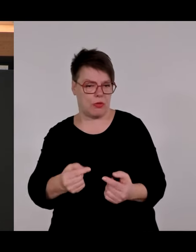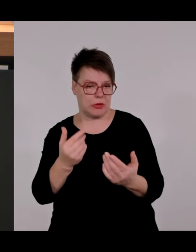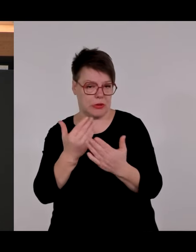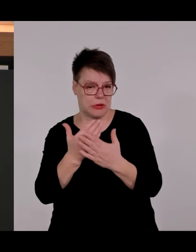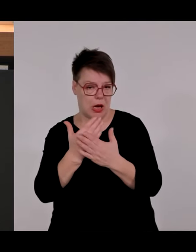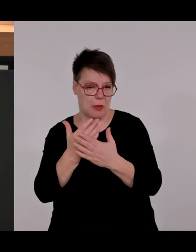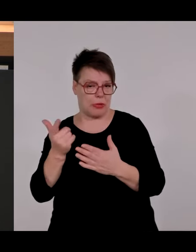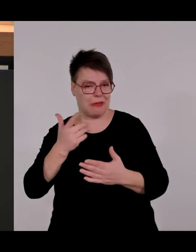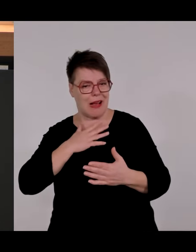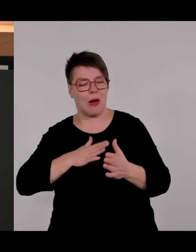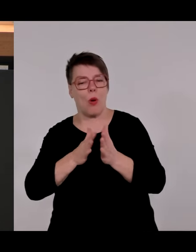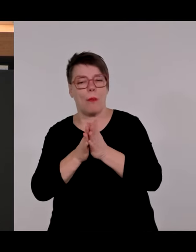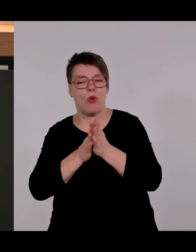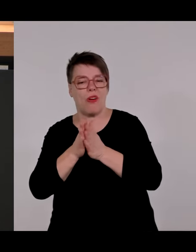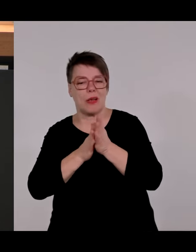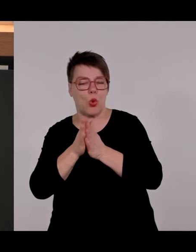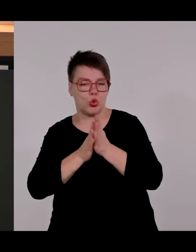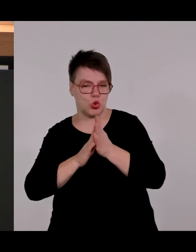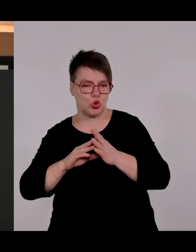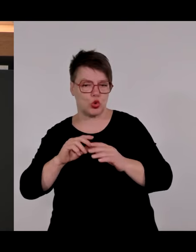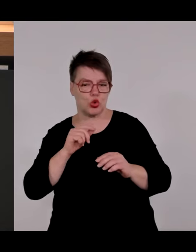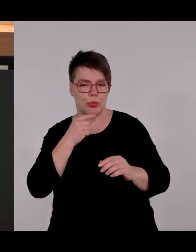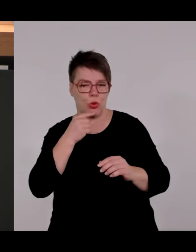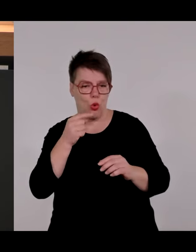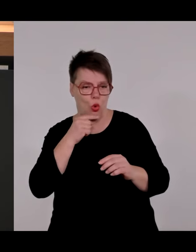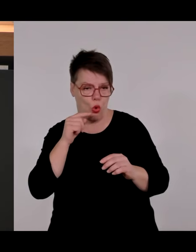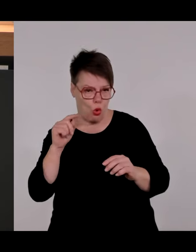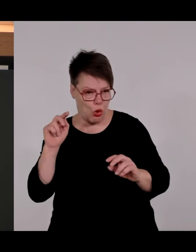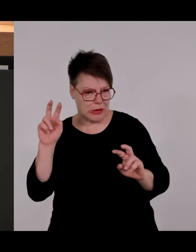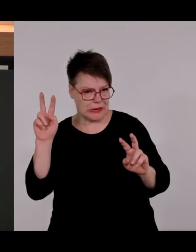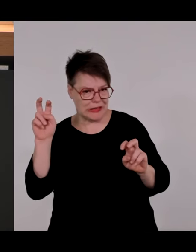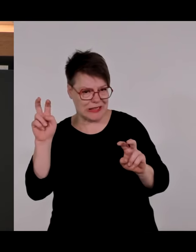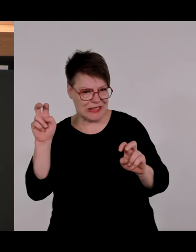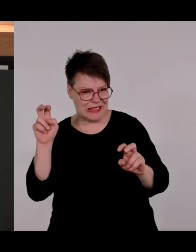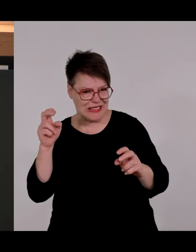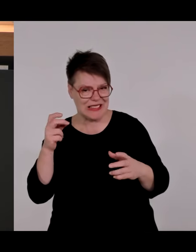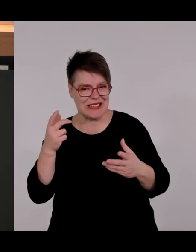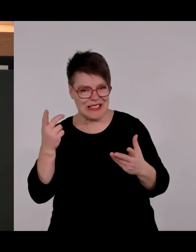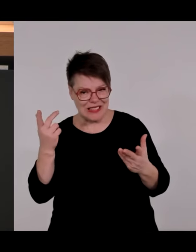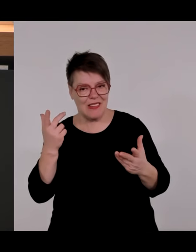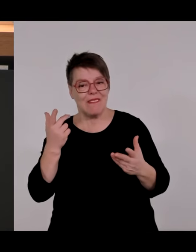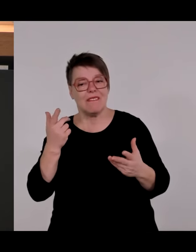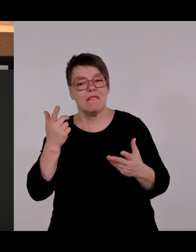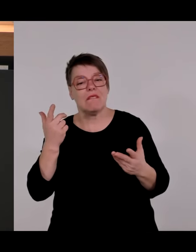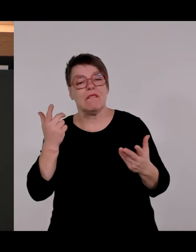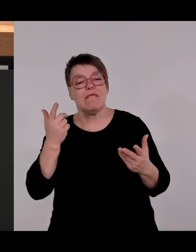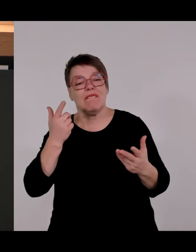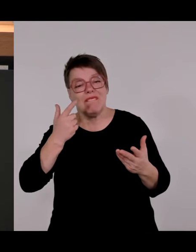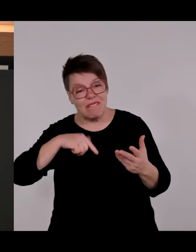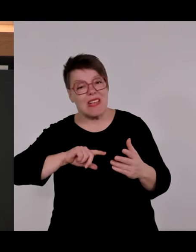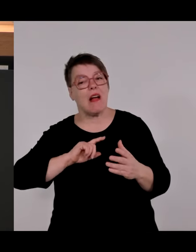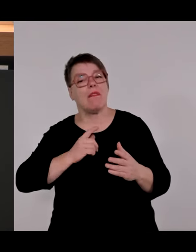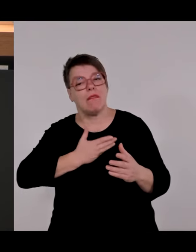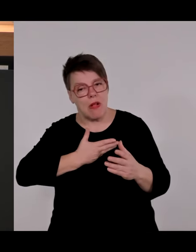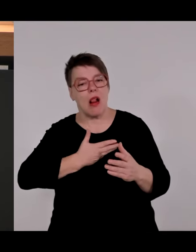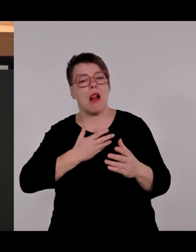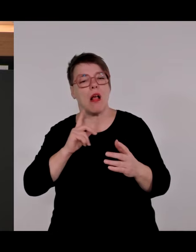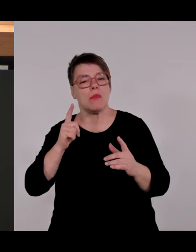die eigene Messlatte. Denn wenn ich den Menschen Machen verspreche, dann muss das Machen auch